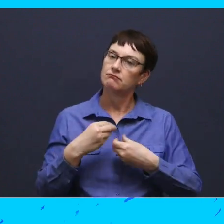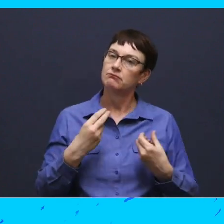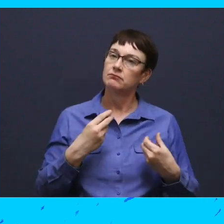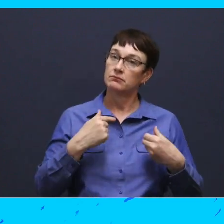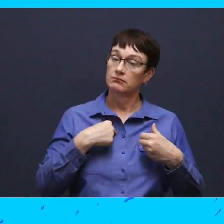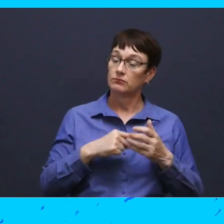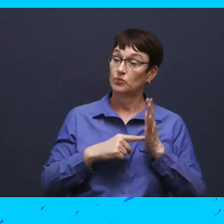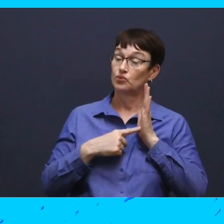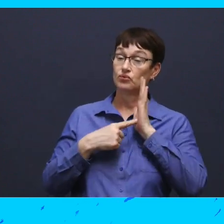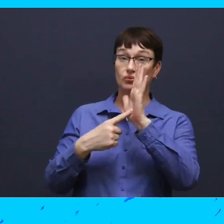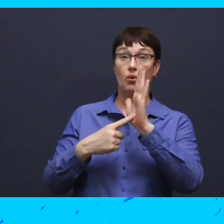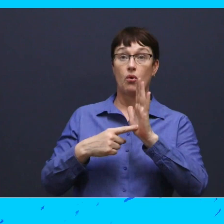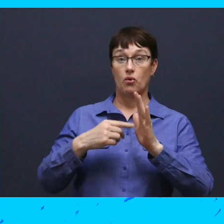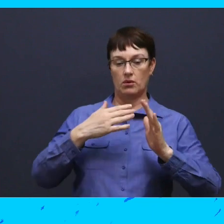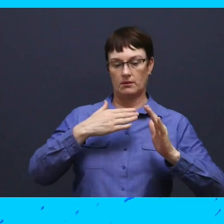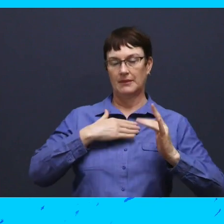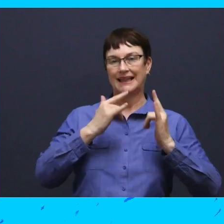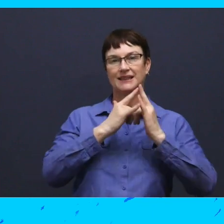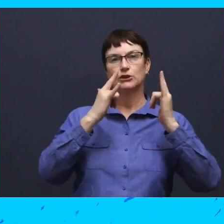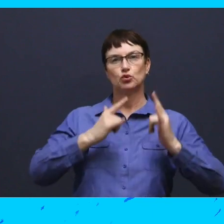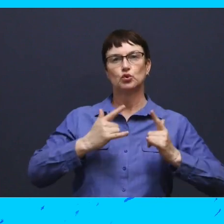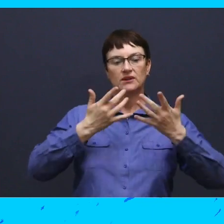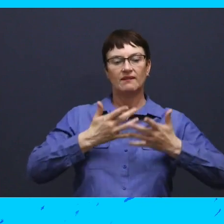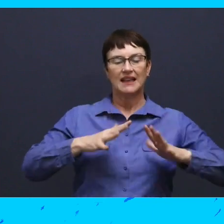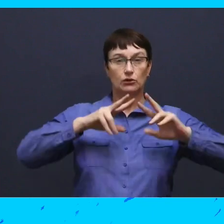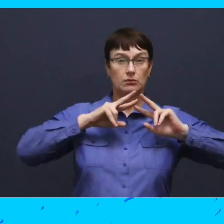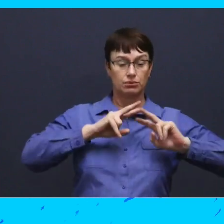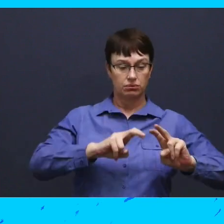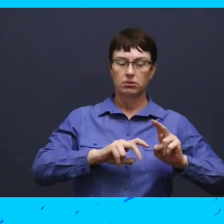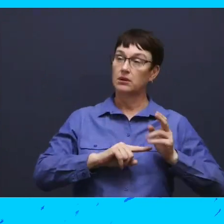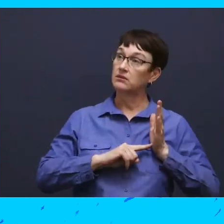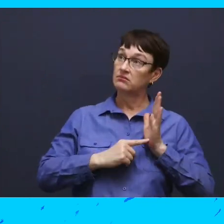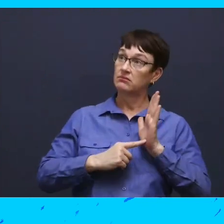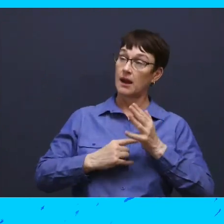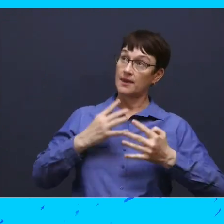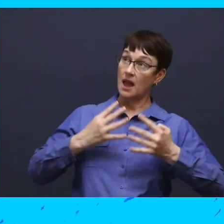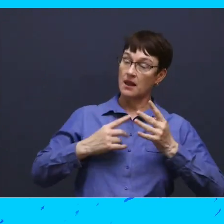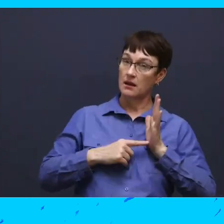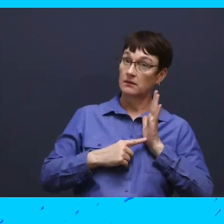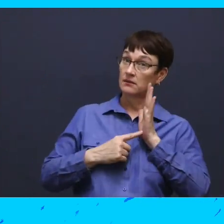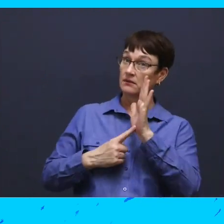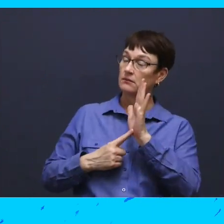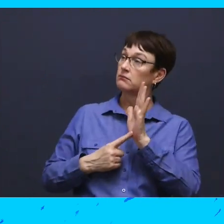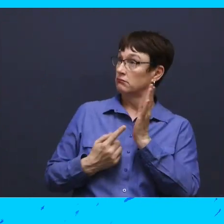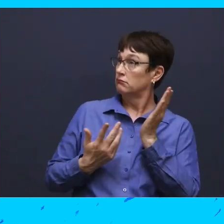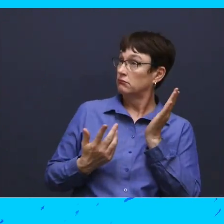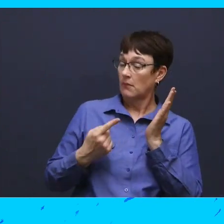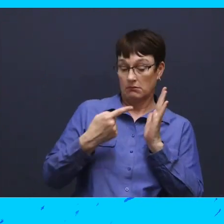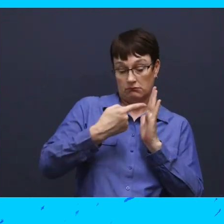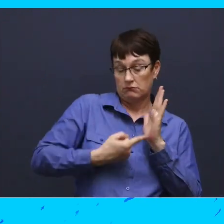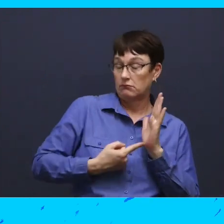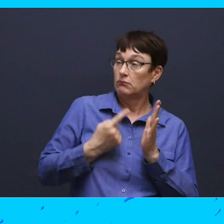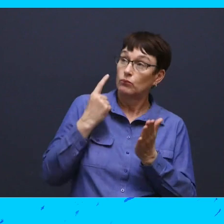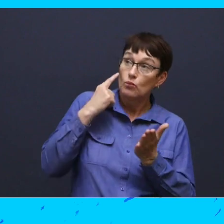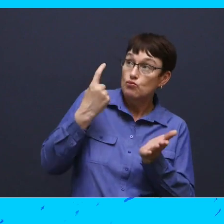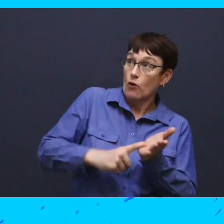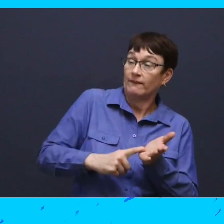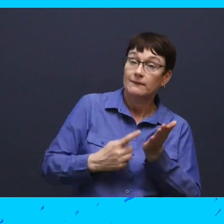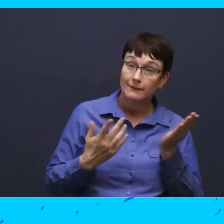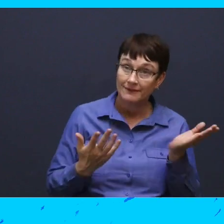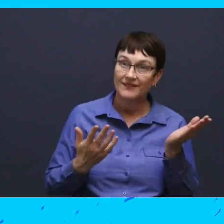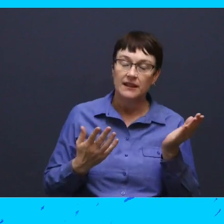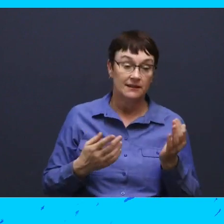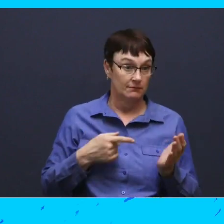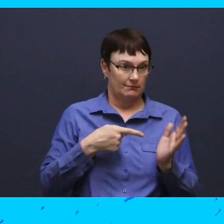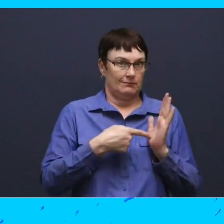plateformes pour que les jeunes aient accès à cette information et à aussi à